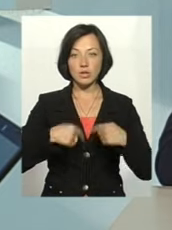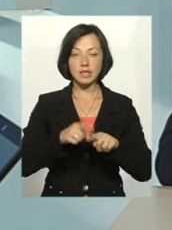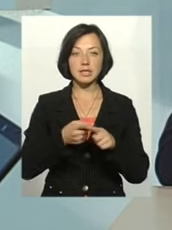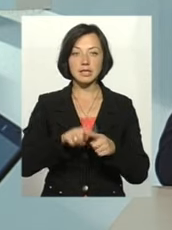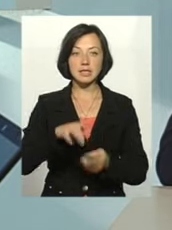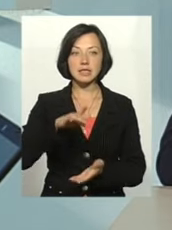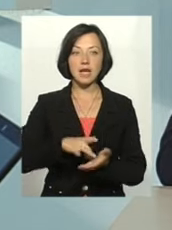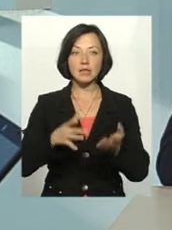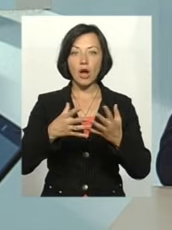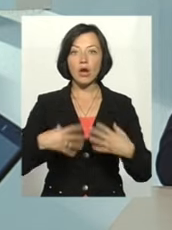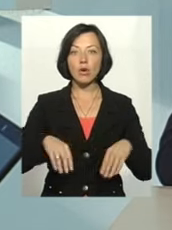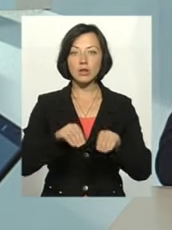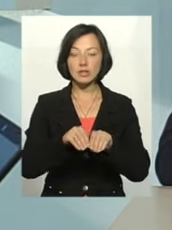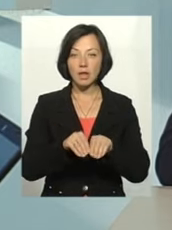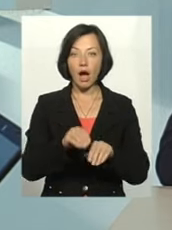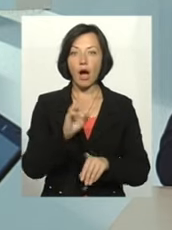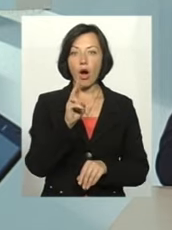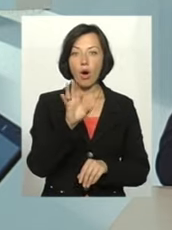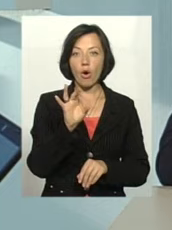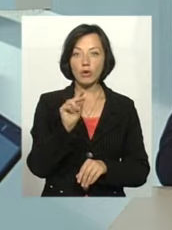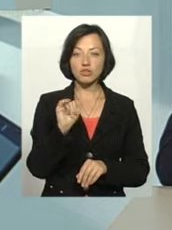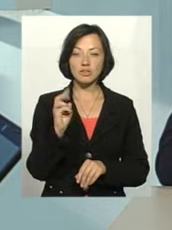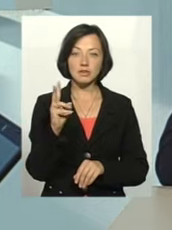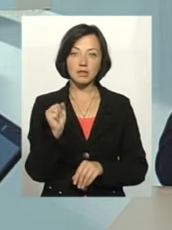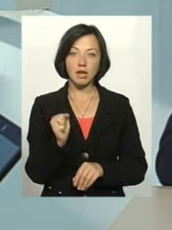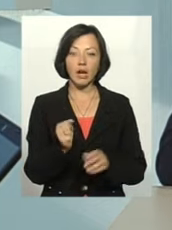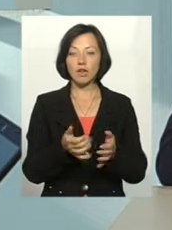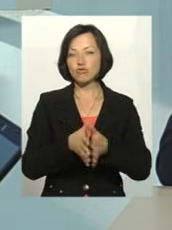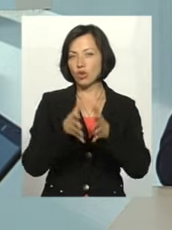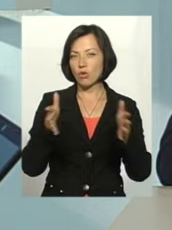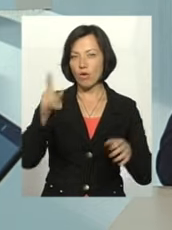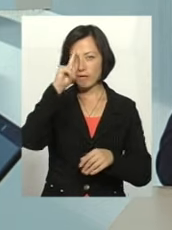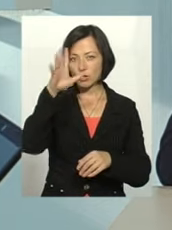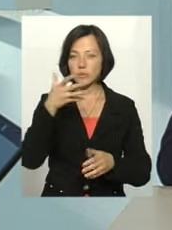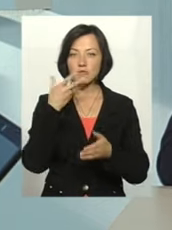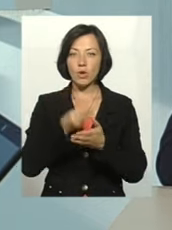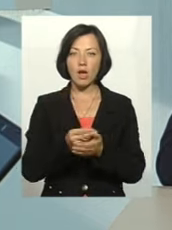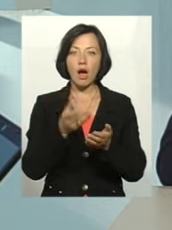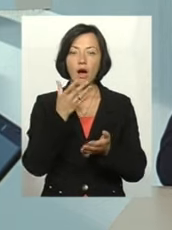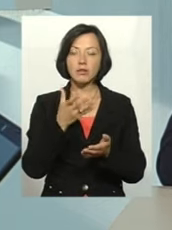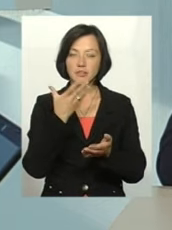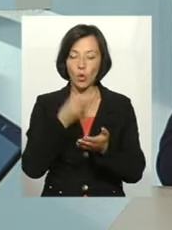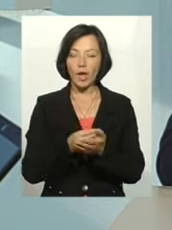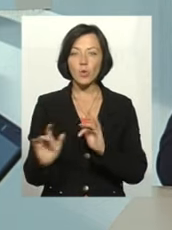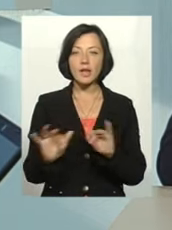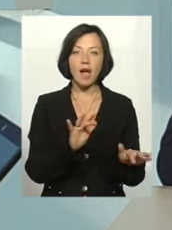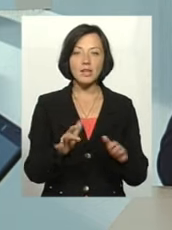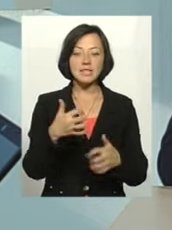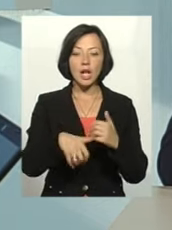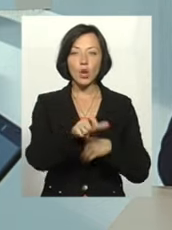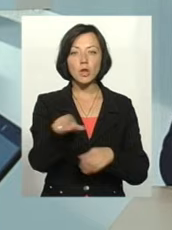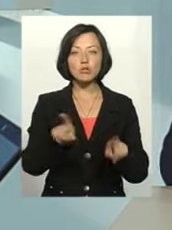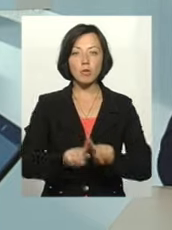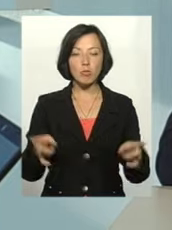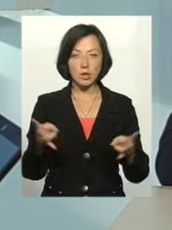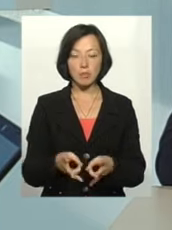родини Антоніни Корчинської, який широко відомий своєю гарною такою діяльністю серед людей з особливими потребами. Що ми пропонуємо, що